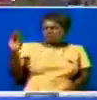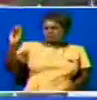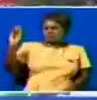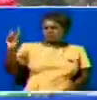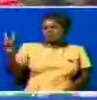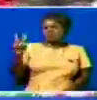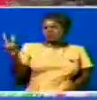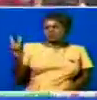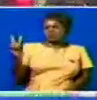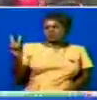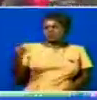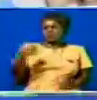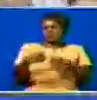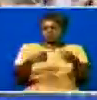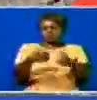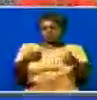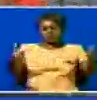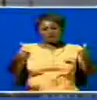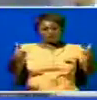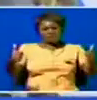hao wawili inaendelea vyema.